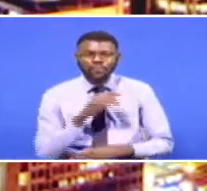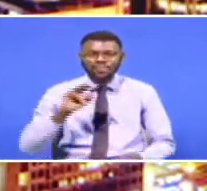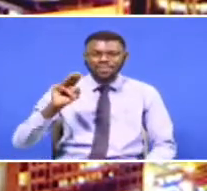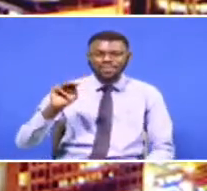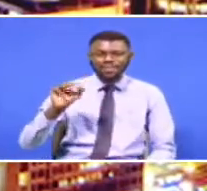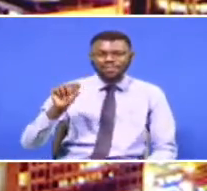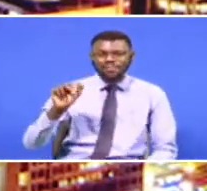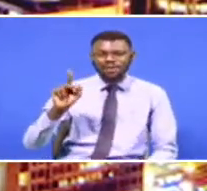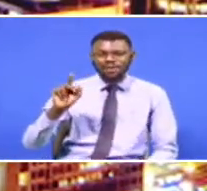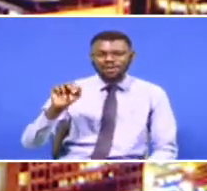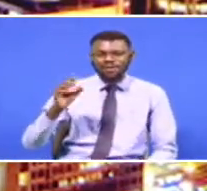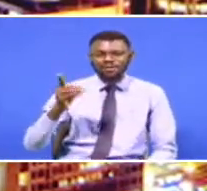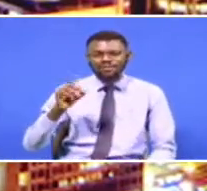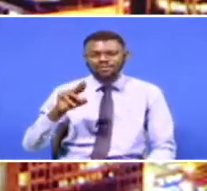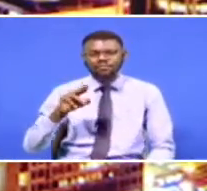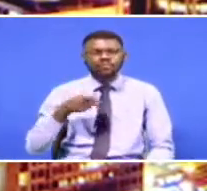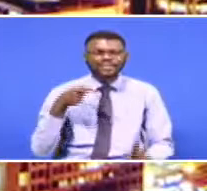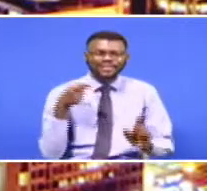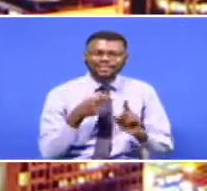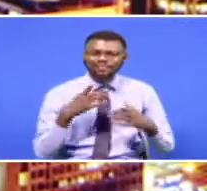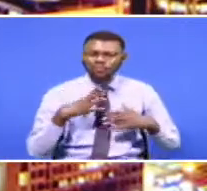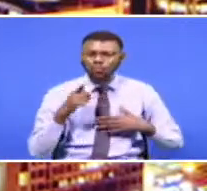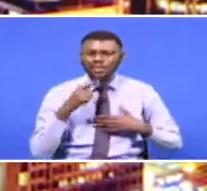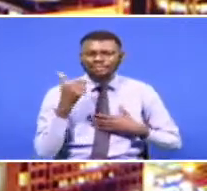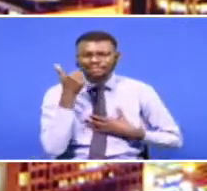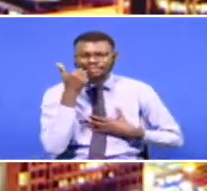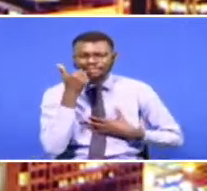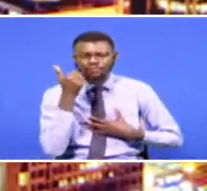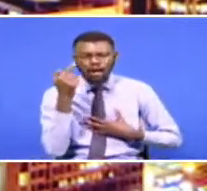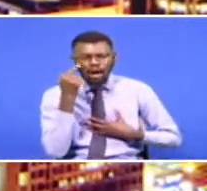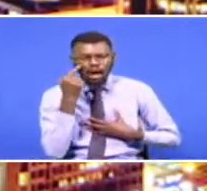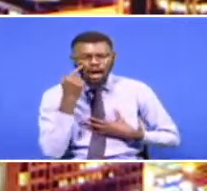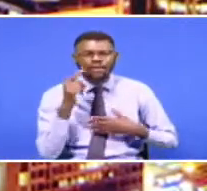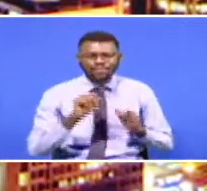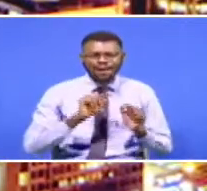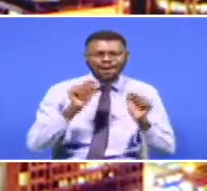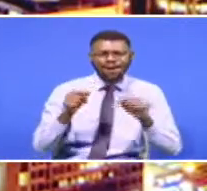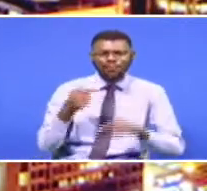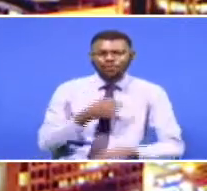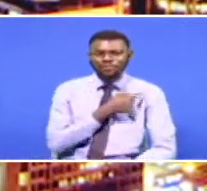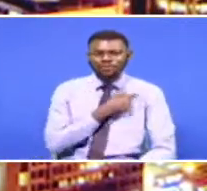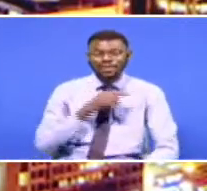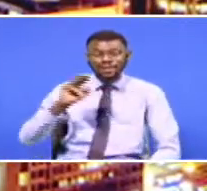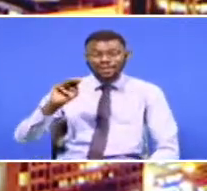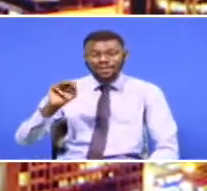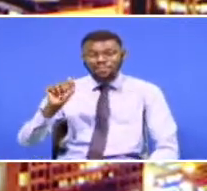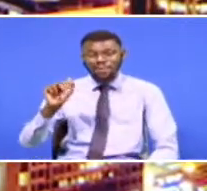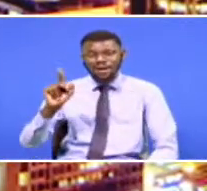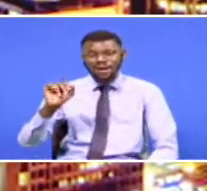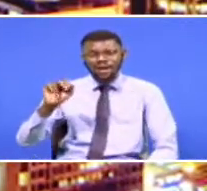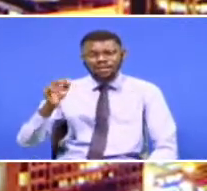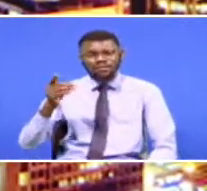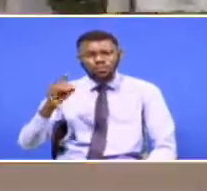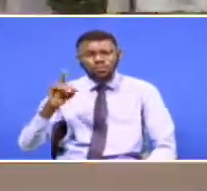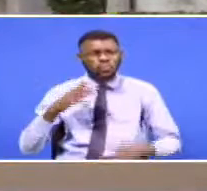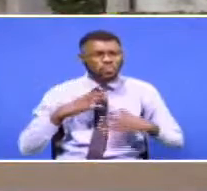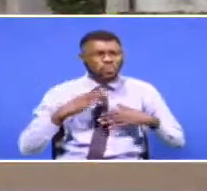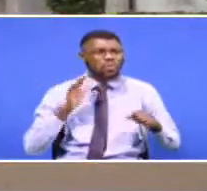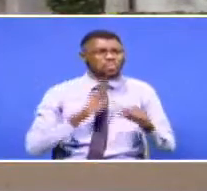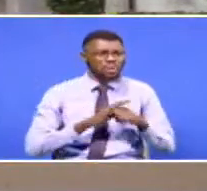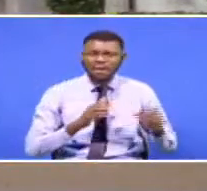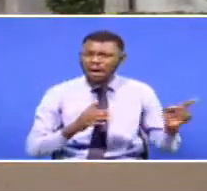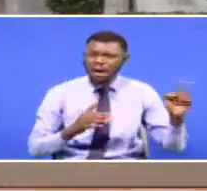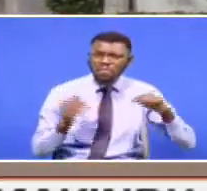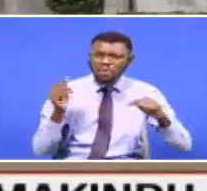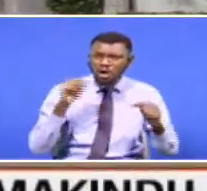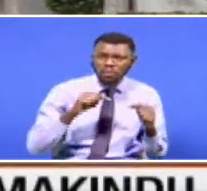ambayo inalenga watu walio na shida za macho katika hospitali ya Makindu. Kwa siku ya kwanza mamia walijitokeza kufanyiwa uchunguzi